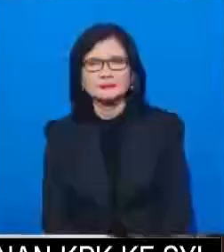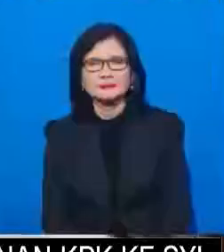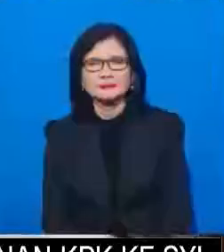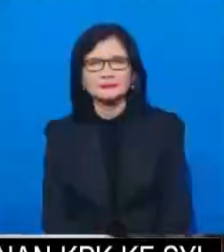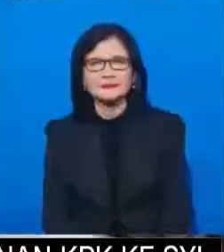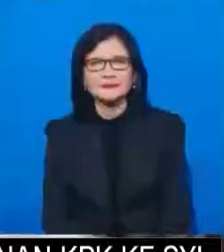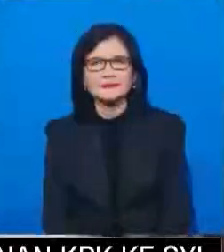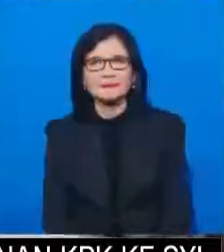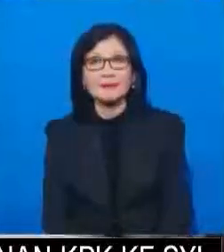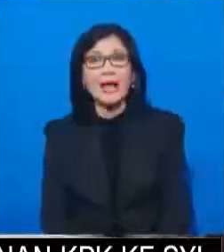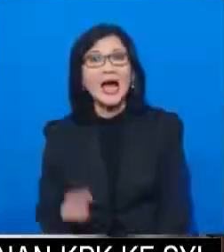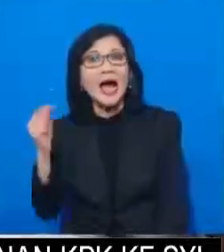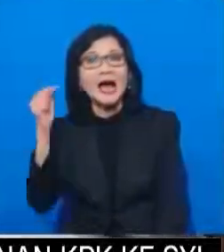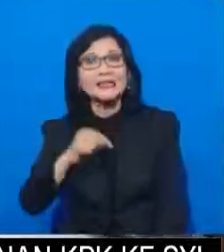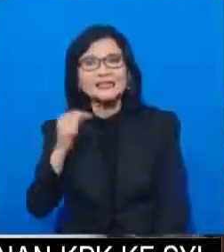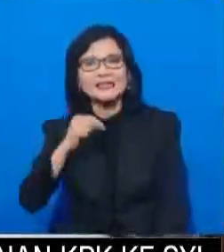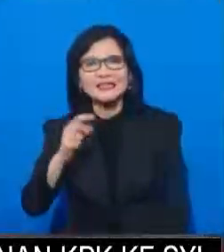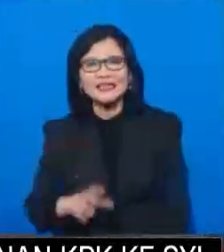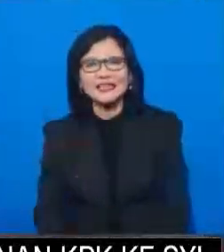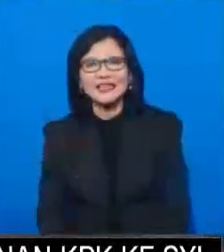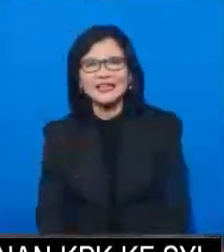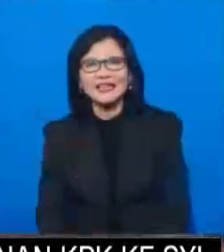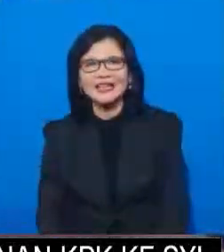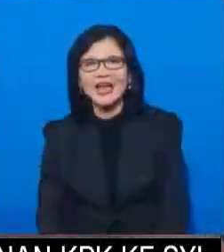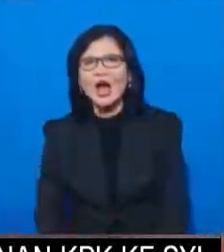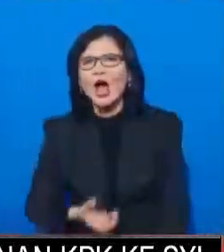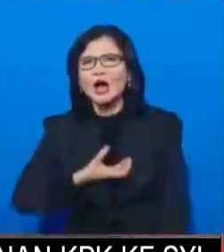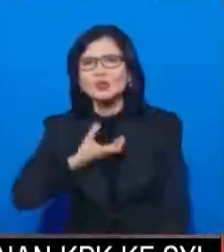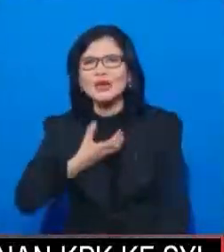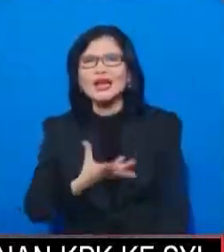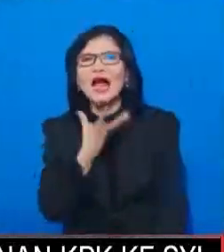Tak kalah ramai kalau yang satu ini diburu para pecinta kuliner kambing.